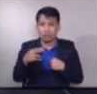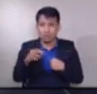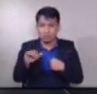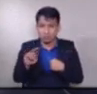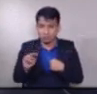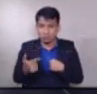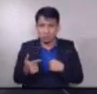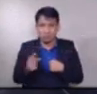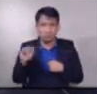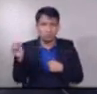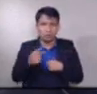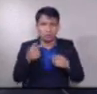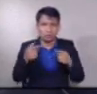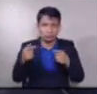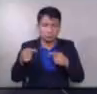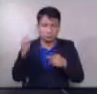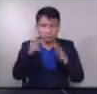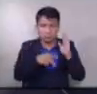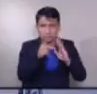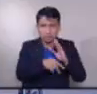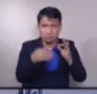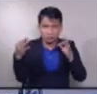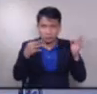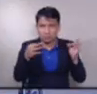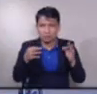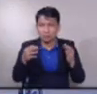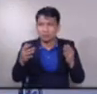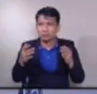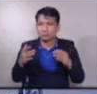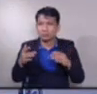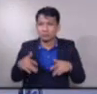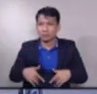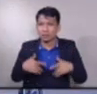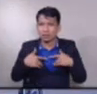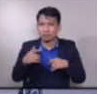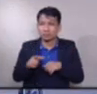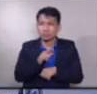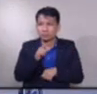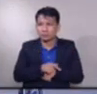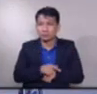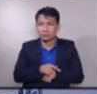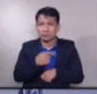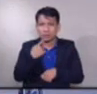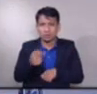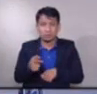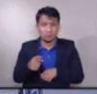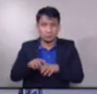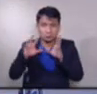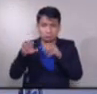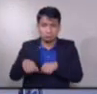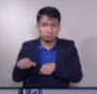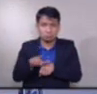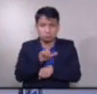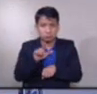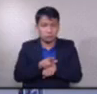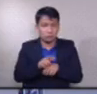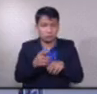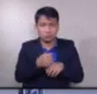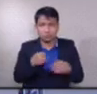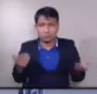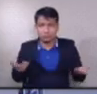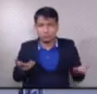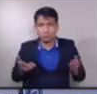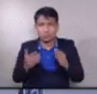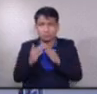kahit patayin mo lahat ng drug addict sa Pilipinas, may bahay at lupa ka pa. Pero pag ilaland grab ka ng mga oligarch, per se, saan kami